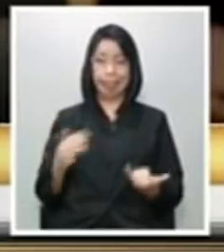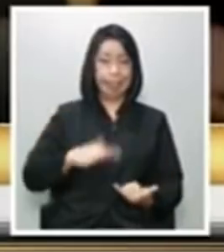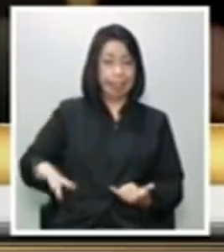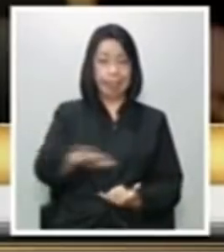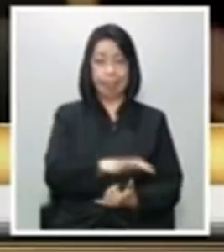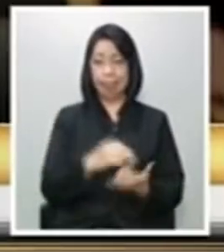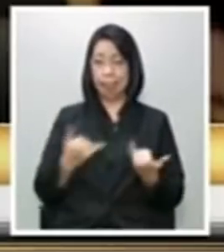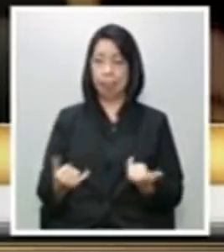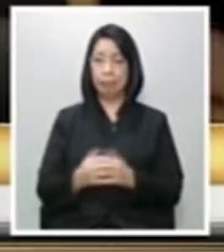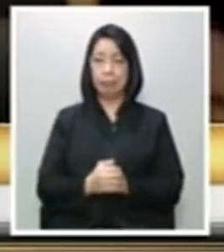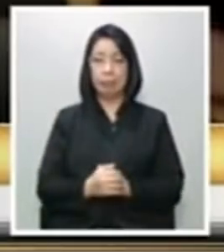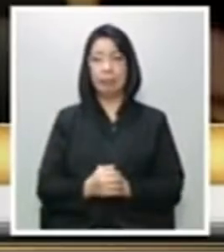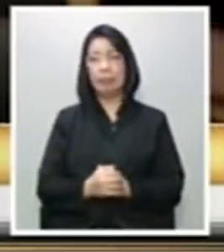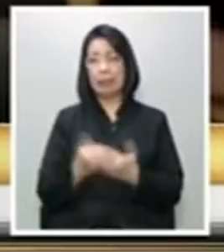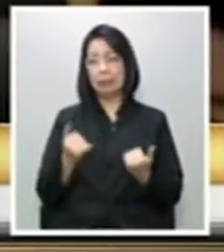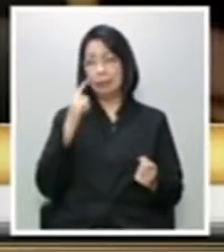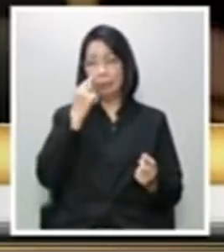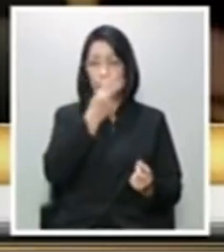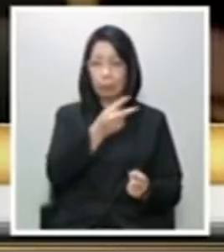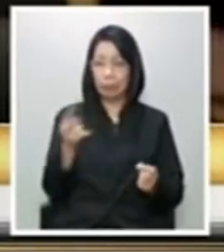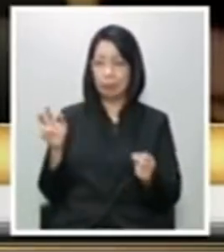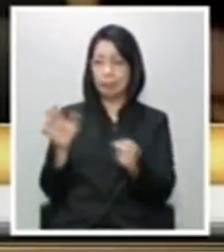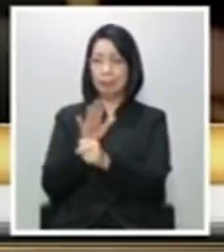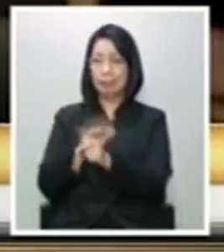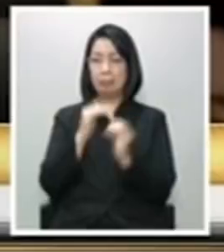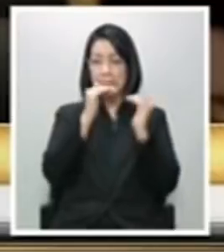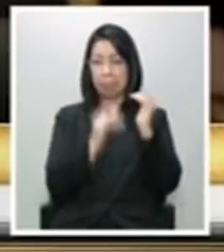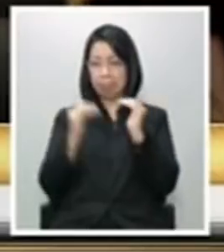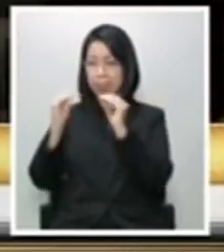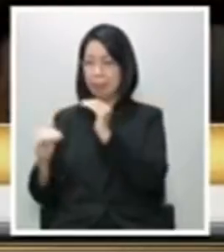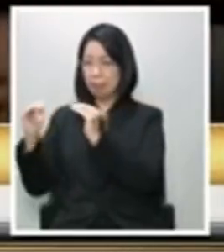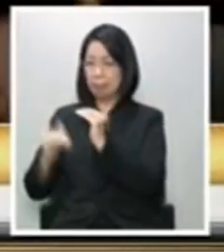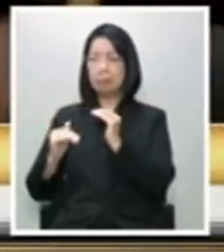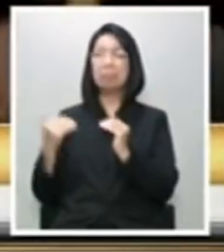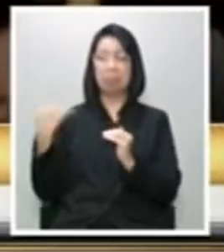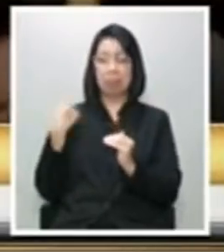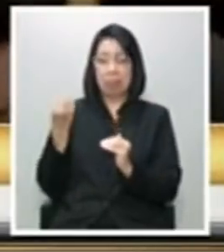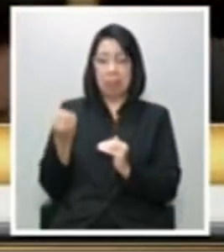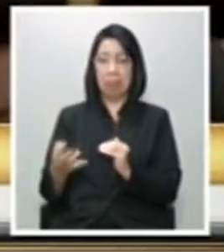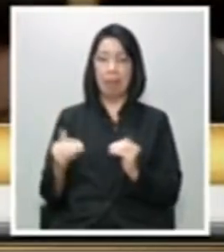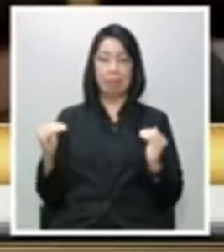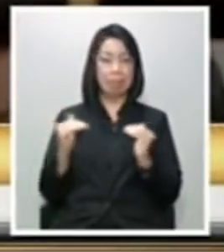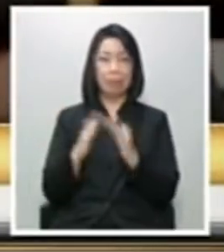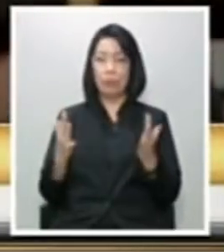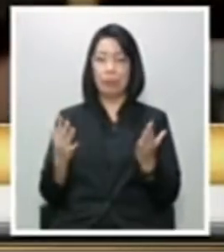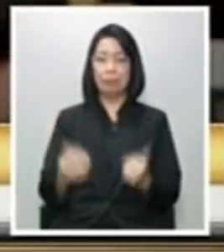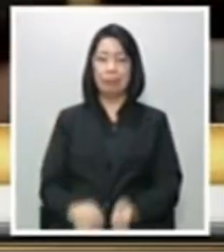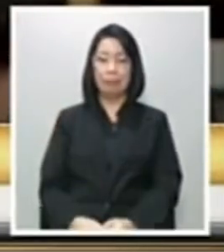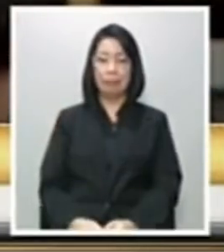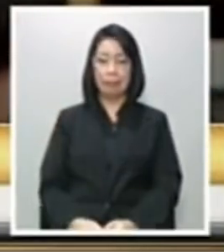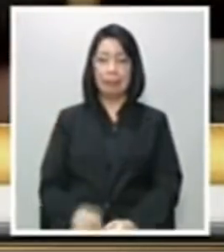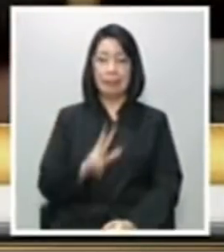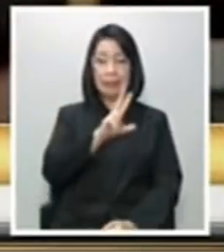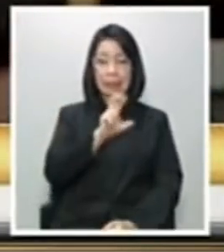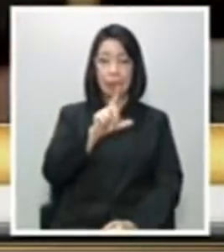ถานการณ์ตอนนี้เลยเต็มไปด้วยความเหลื่อมล้ำและความยุติธรรมจาก320ล้าน